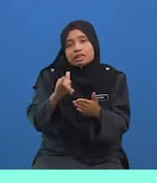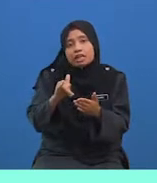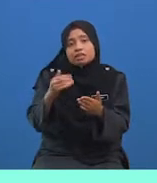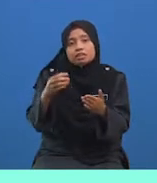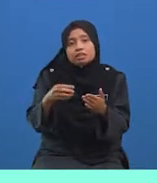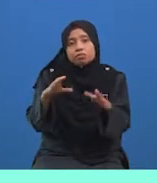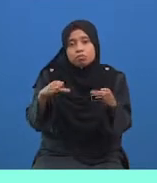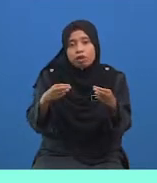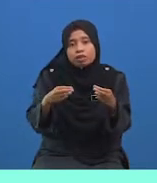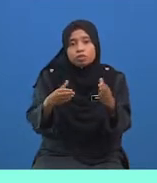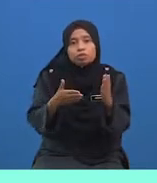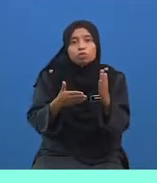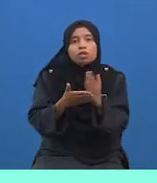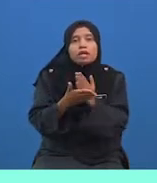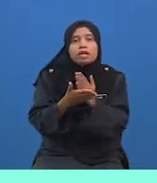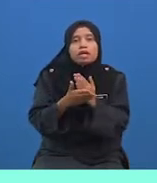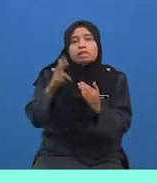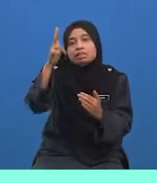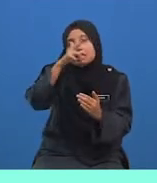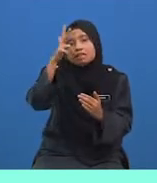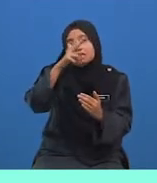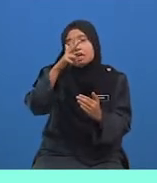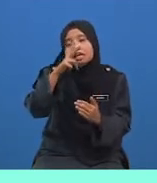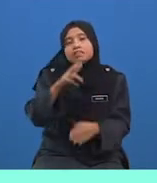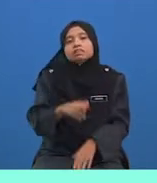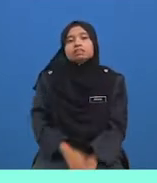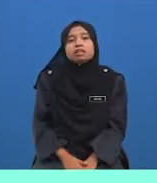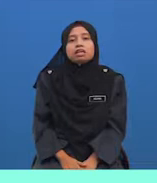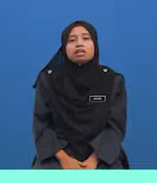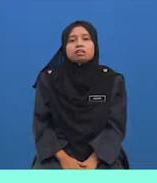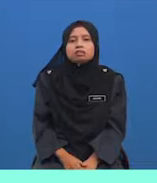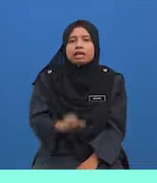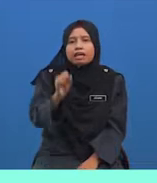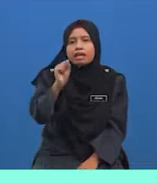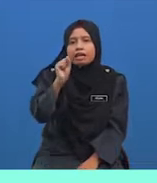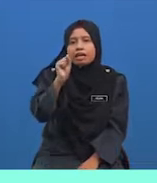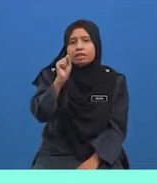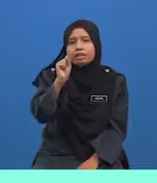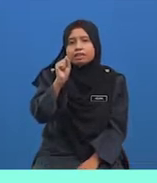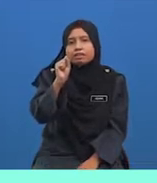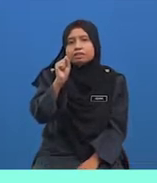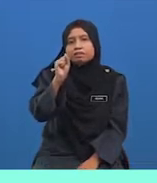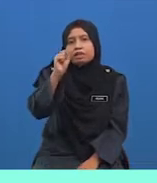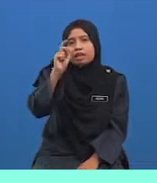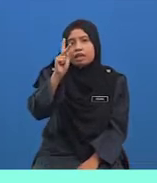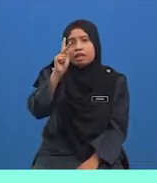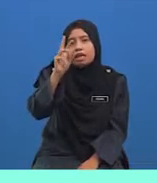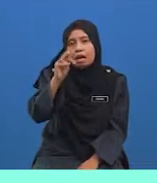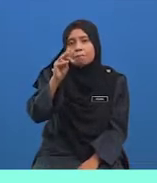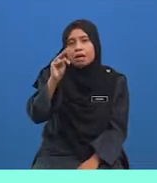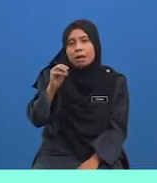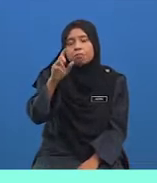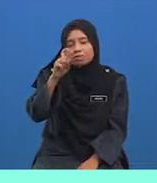kerajaan, iaitu Suruhanjaya Komunikasi dan Multimedia Malaysia